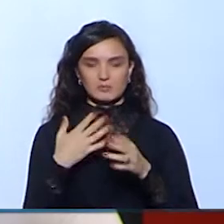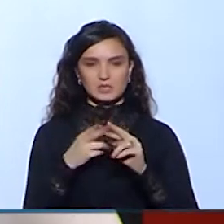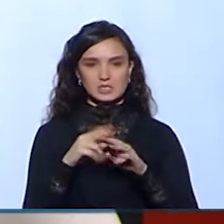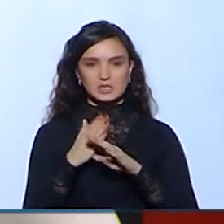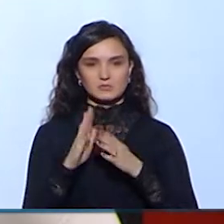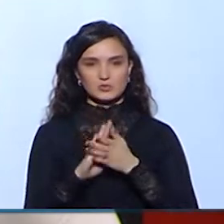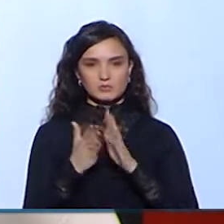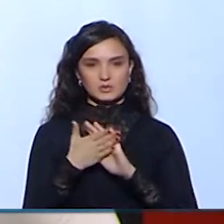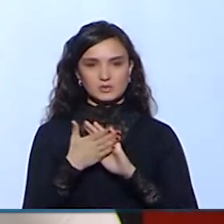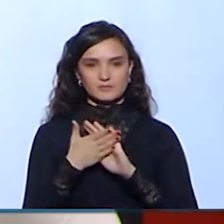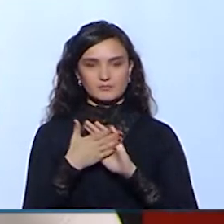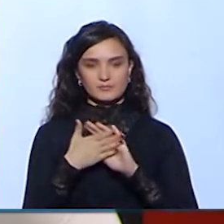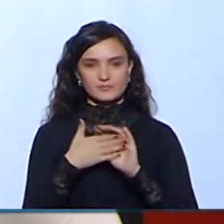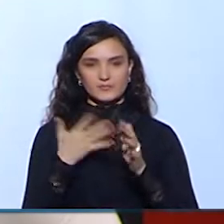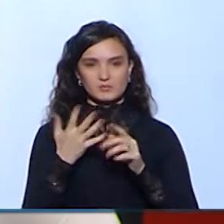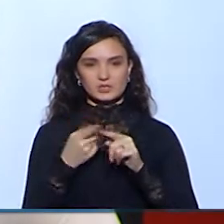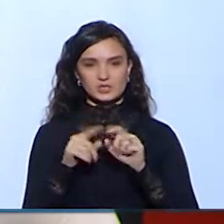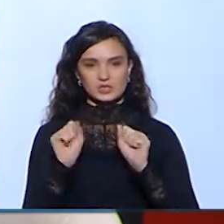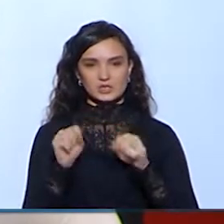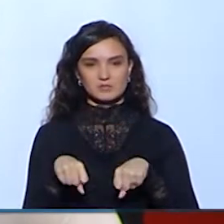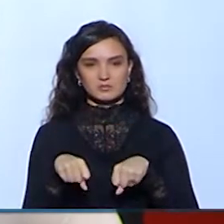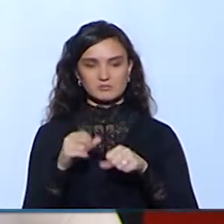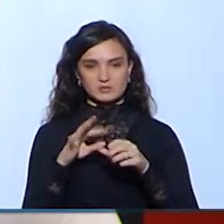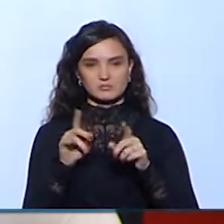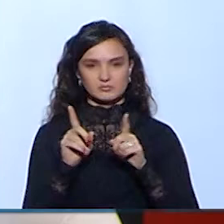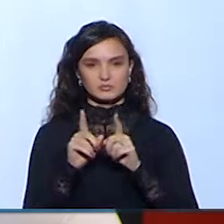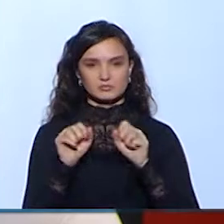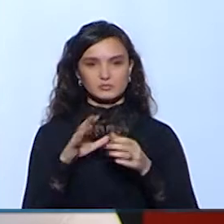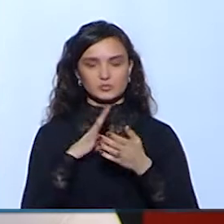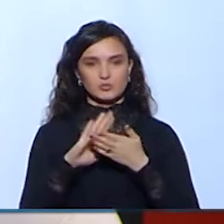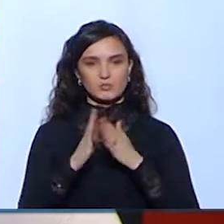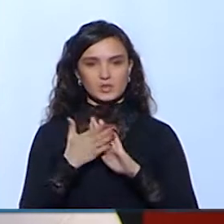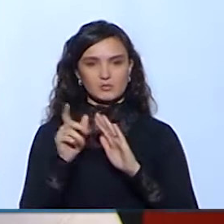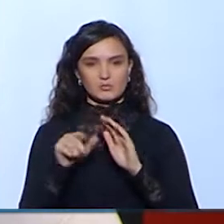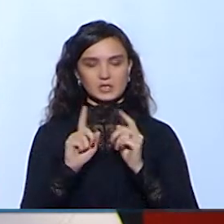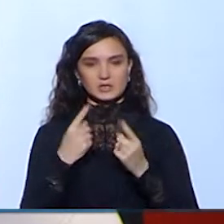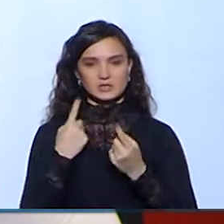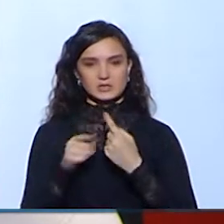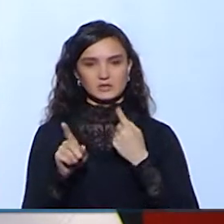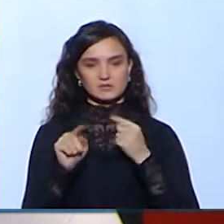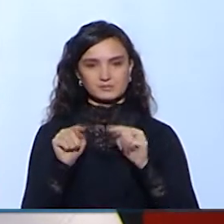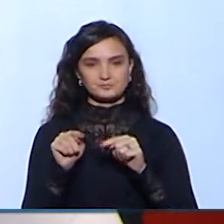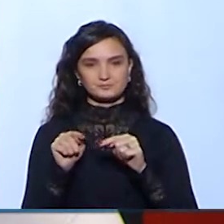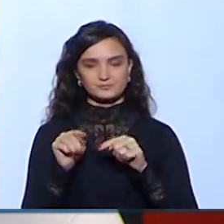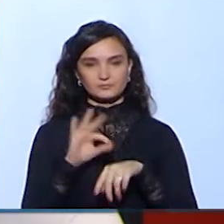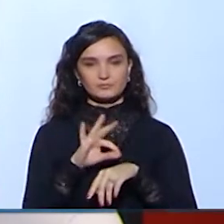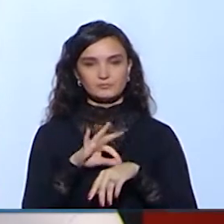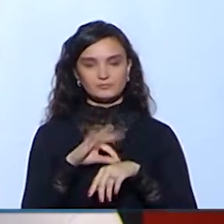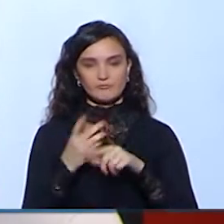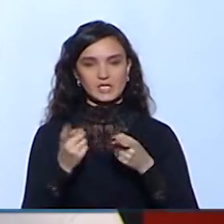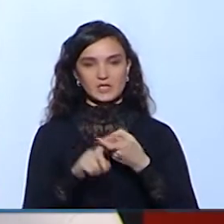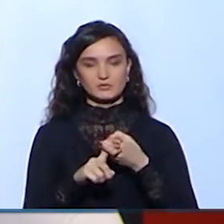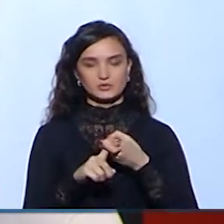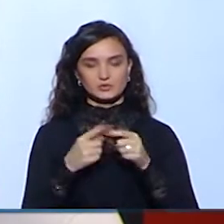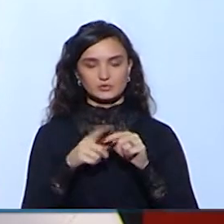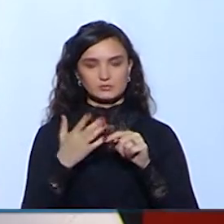არის მდგომარეობა, რომელიც შესაძლებელია, თუმცა შეიძლება ისეთი მდგომარეობა ქონდეს, ვთქვათ, რაღაც სხვა დიაგნოზთან მიბმული, რომელიც